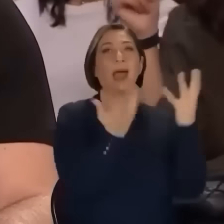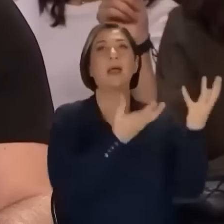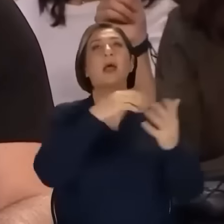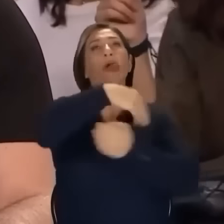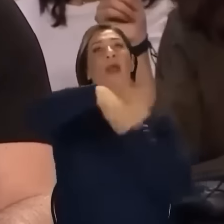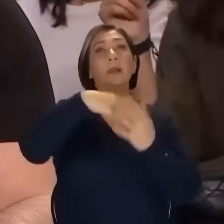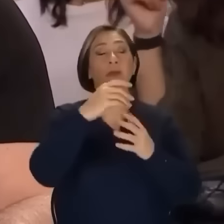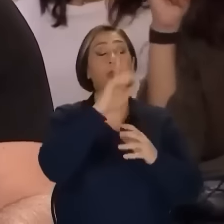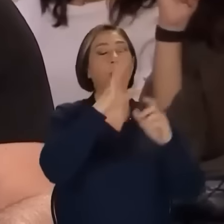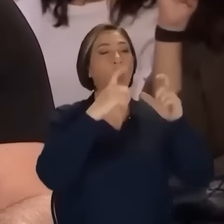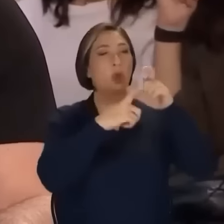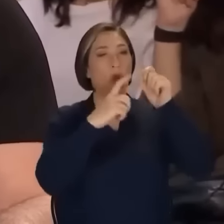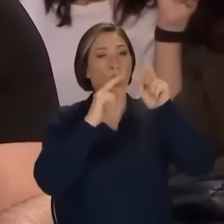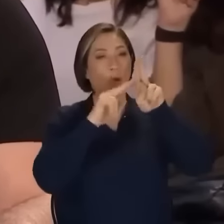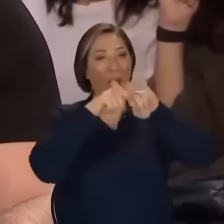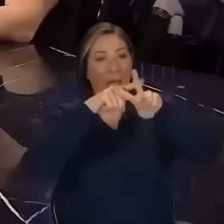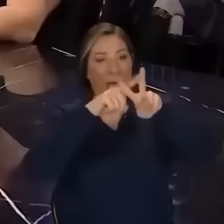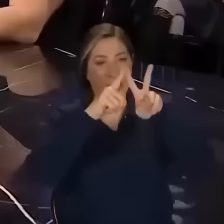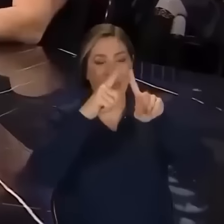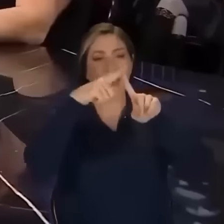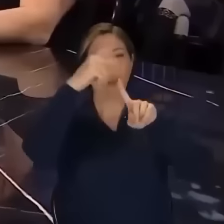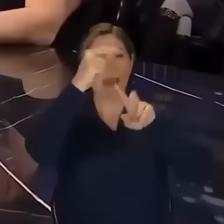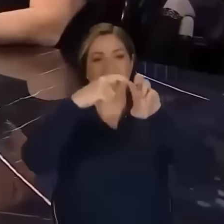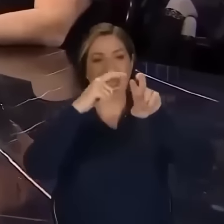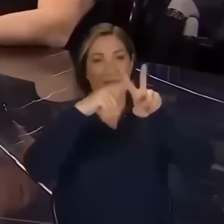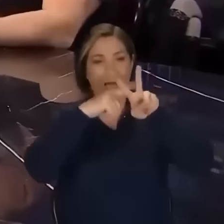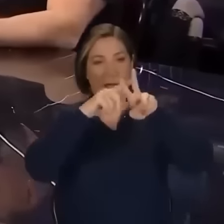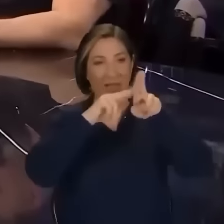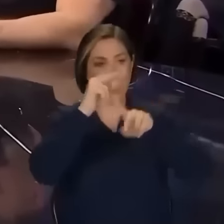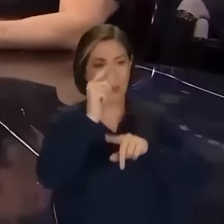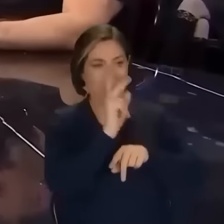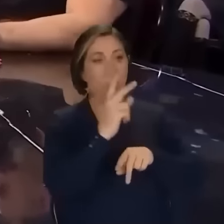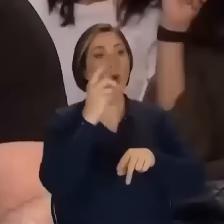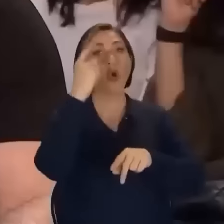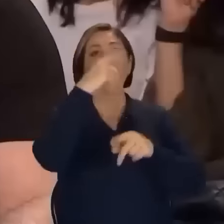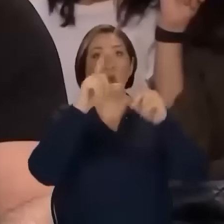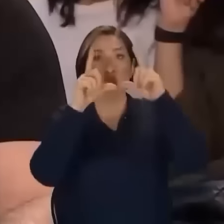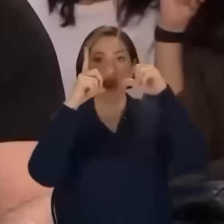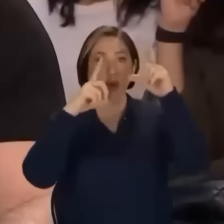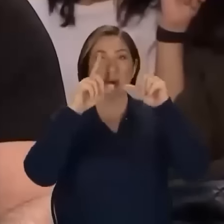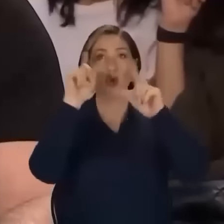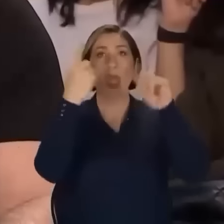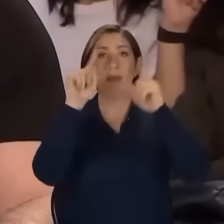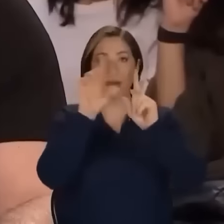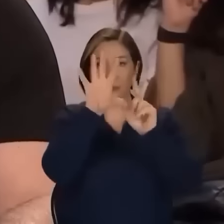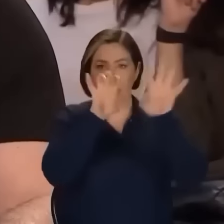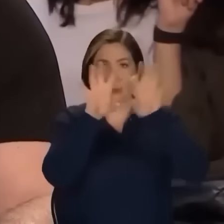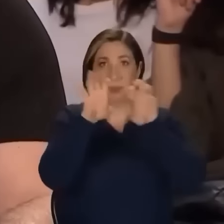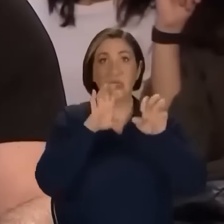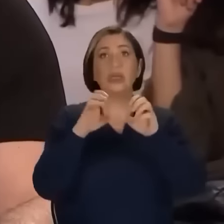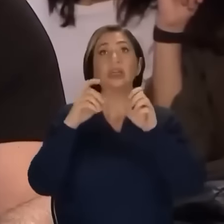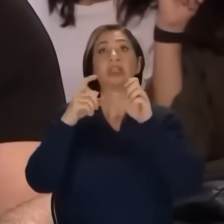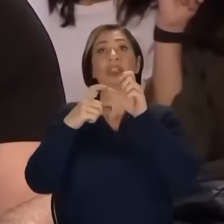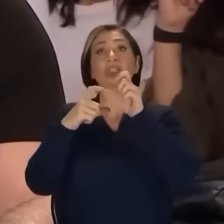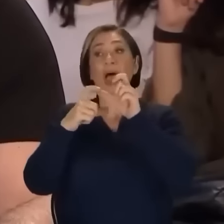E Gök Nuri Bilge Ceylan'ın görüntü yönetmeni Şahan'ın da